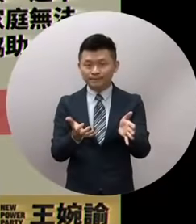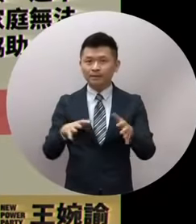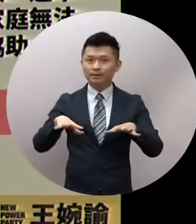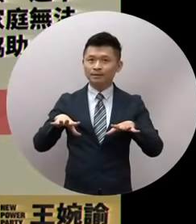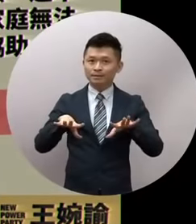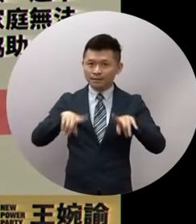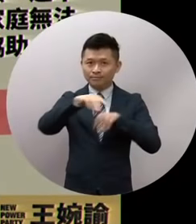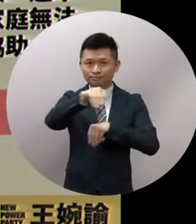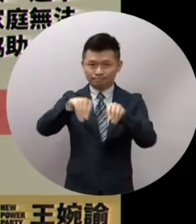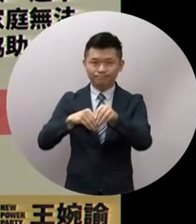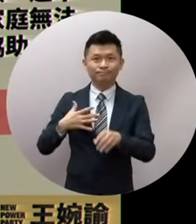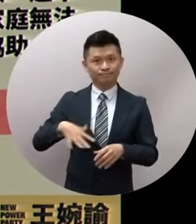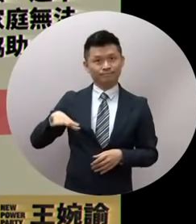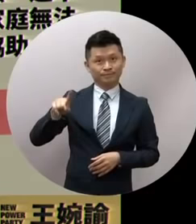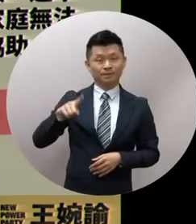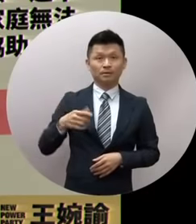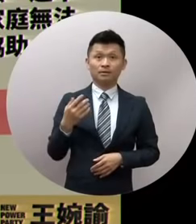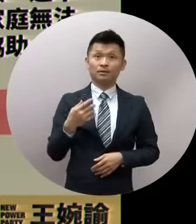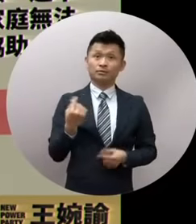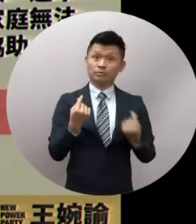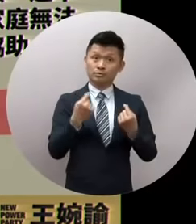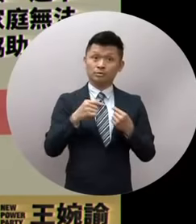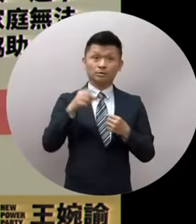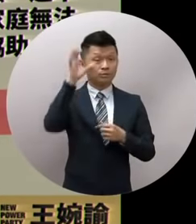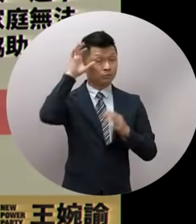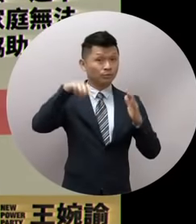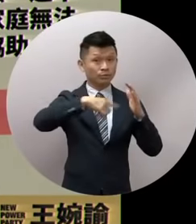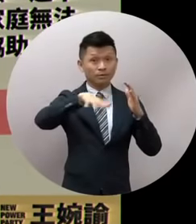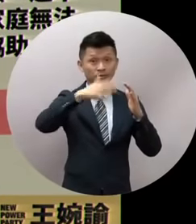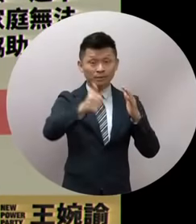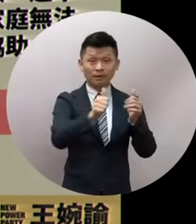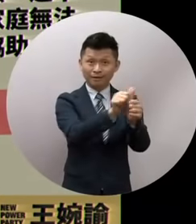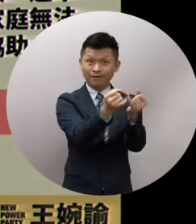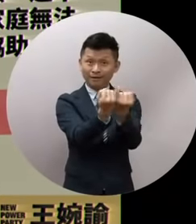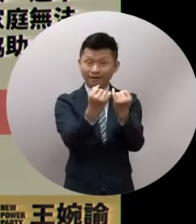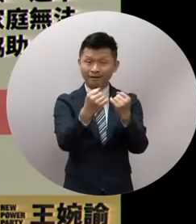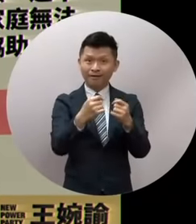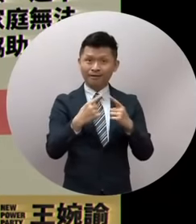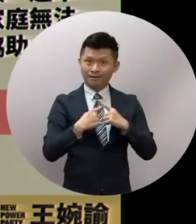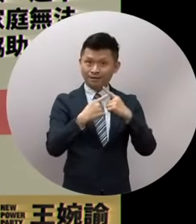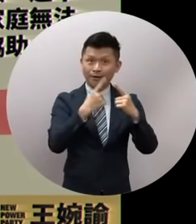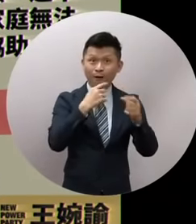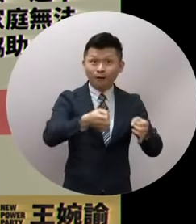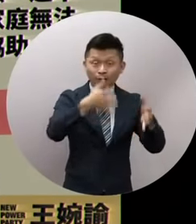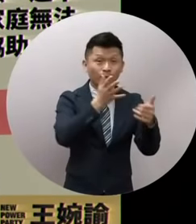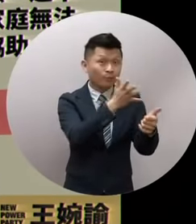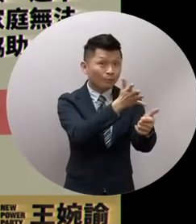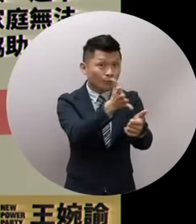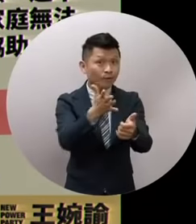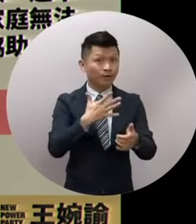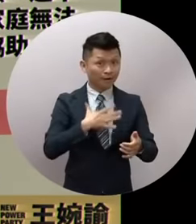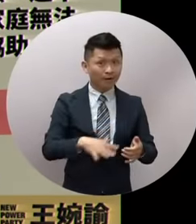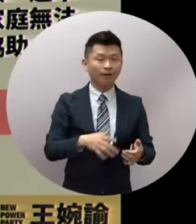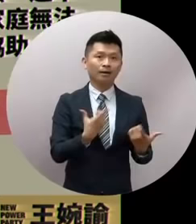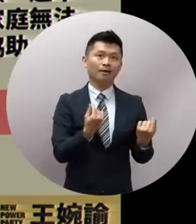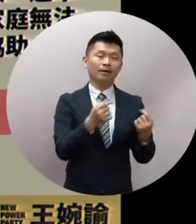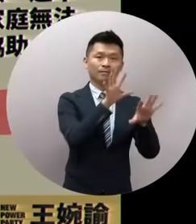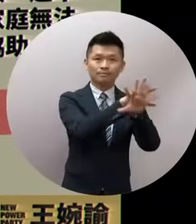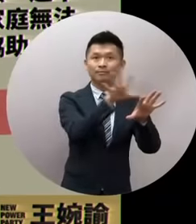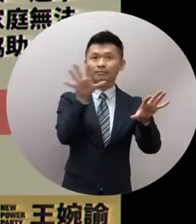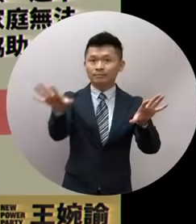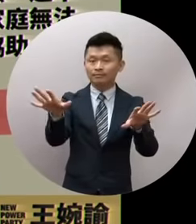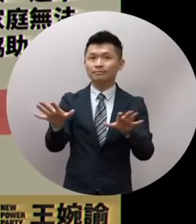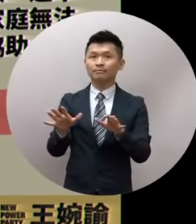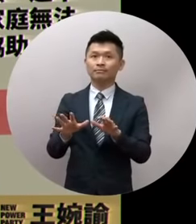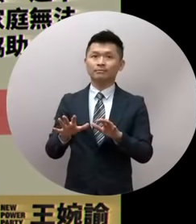开始？就如同院长那时候曾经去到红楼来了解他们的状况，了解他们的心声的情况，我们是不是有机会能够邀请院长也能够